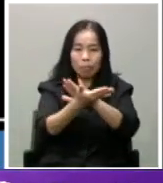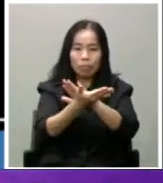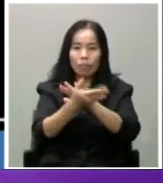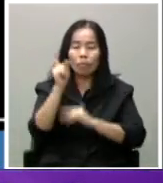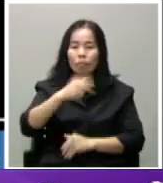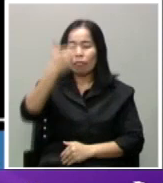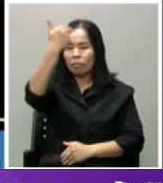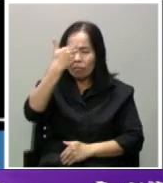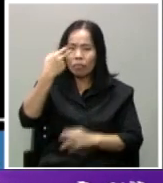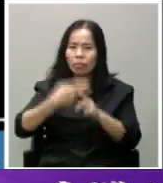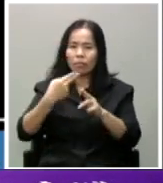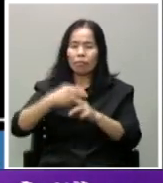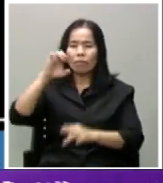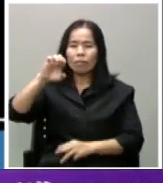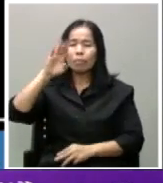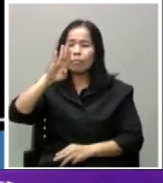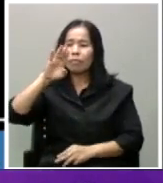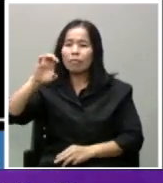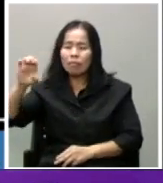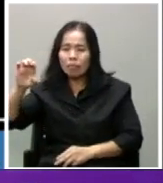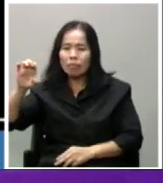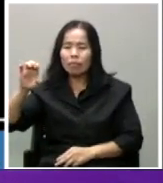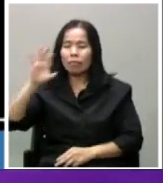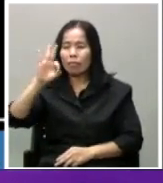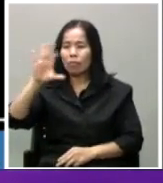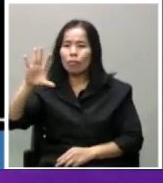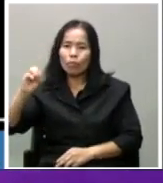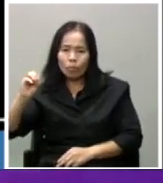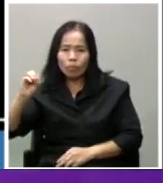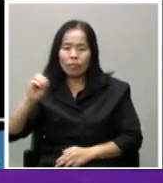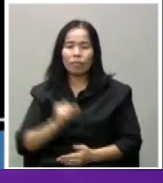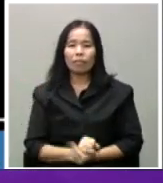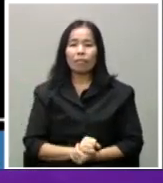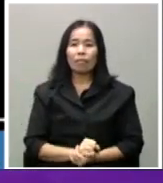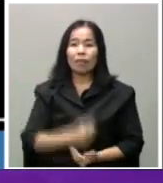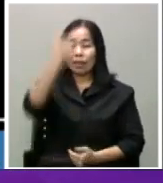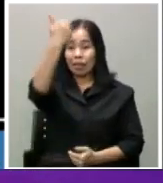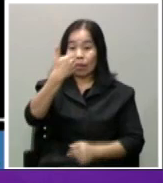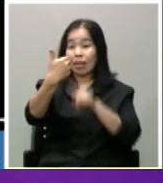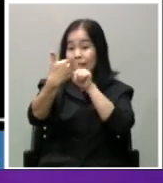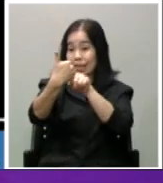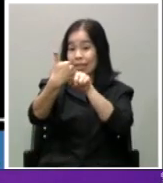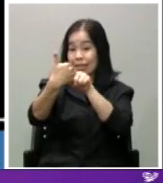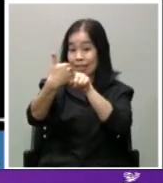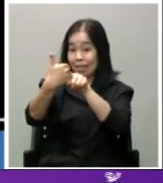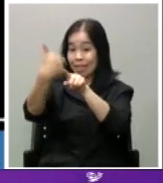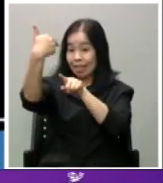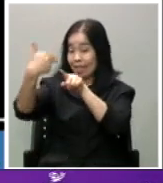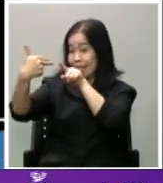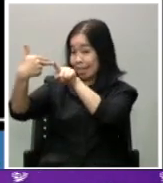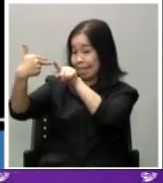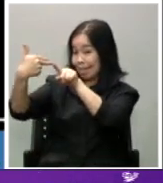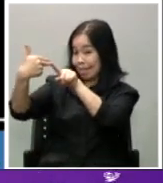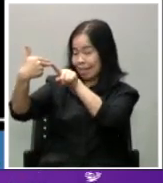ลจิเทค BCC 950ครับกล้องอันนี้ครับอยากให้ท่านประธานได้ตามท่านนายกไป